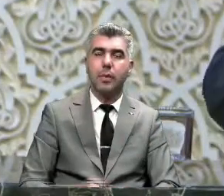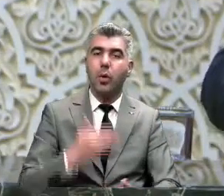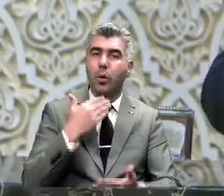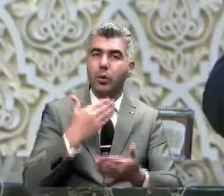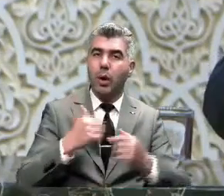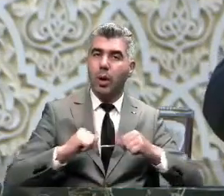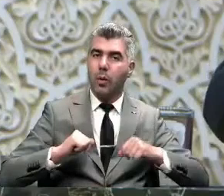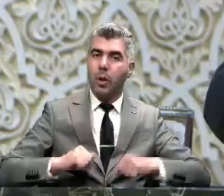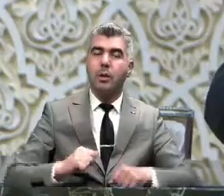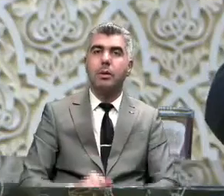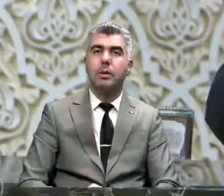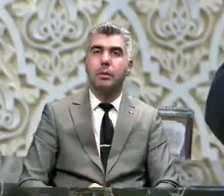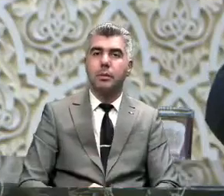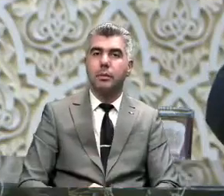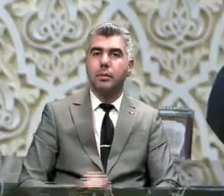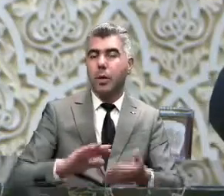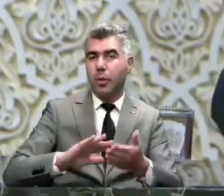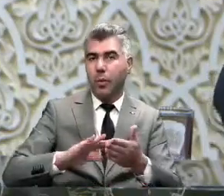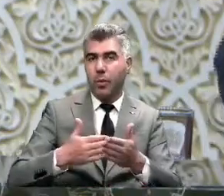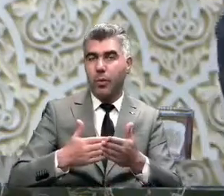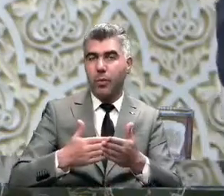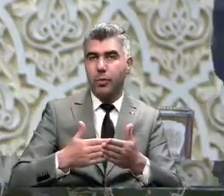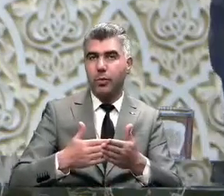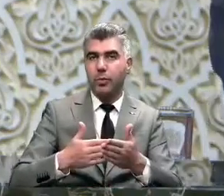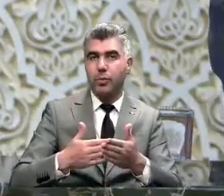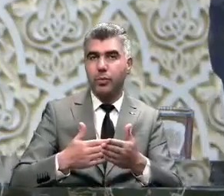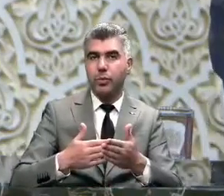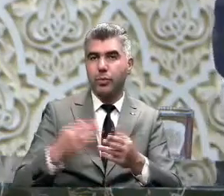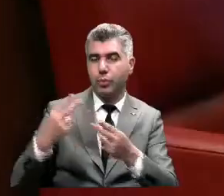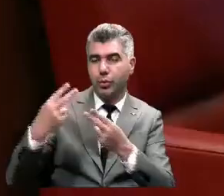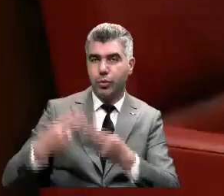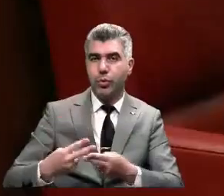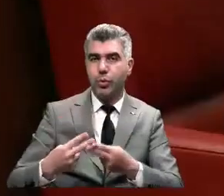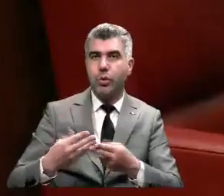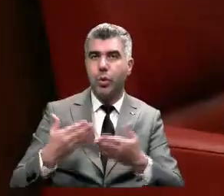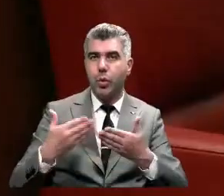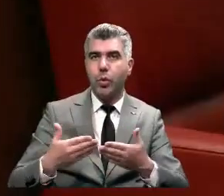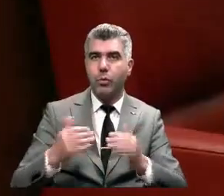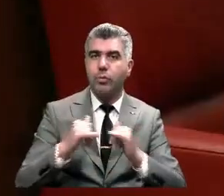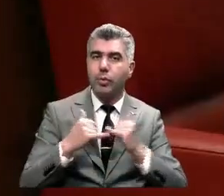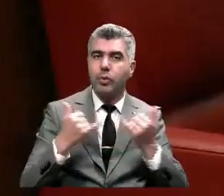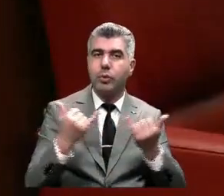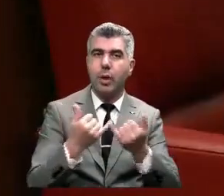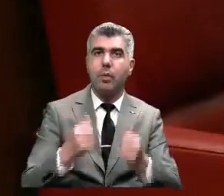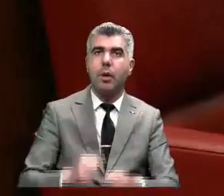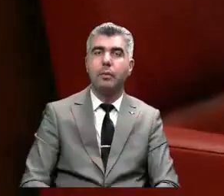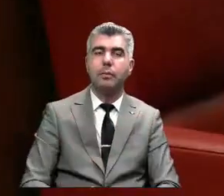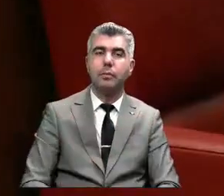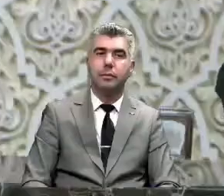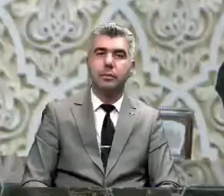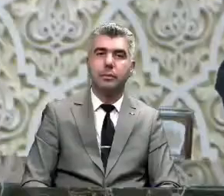بدوري نشكركم السيد الوزير على مساهمتكم القيمه في هذه الجلسه.